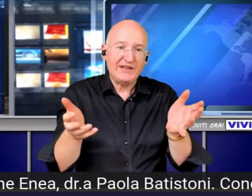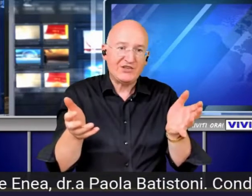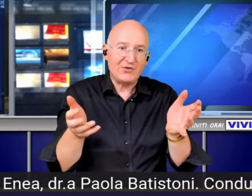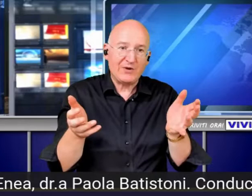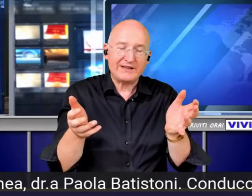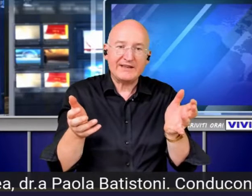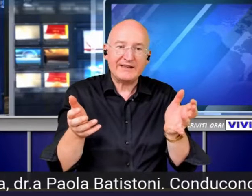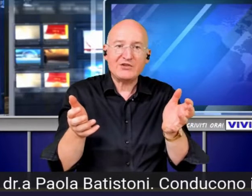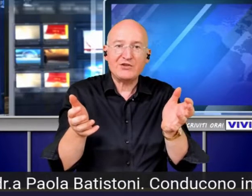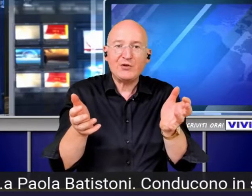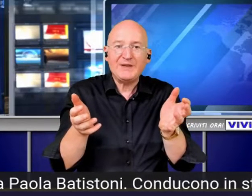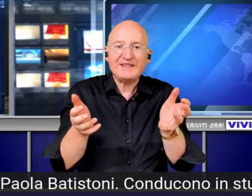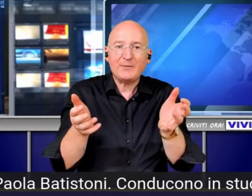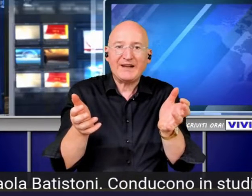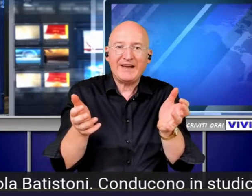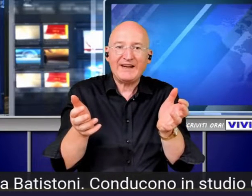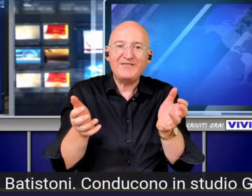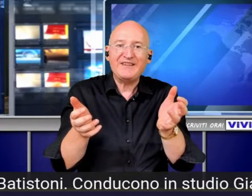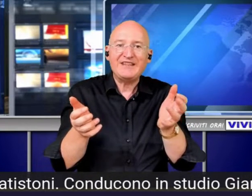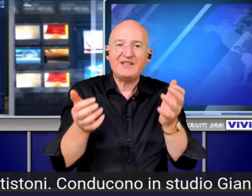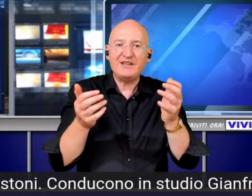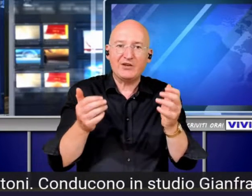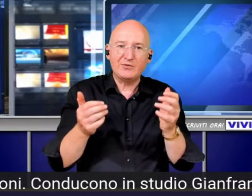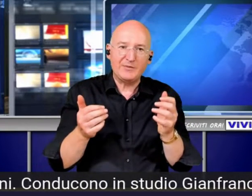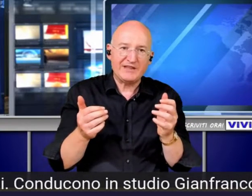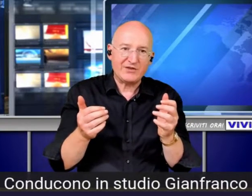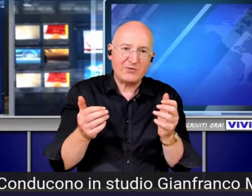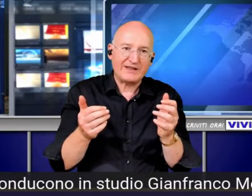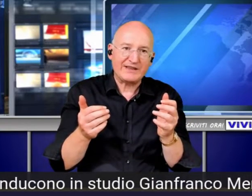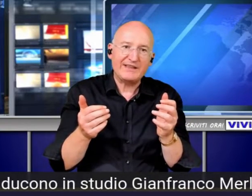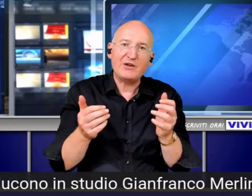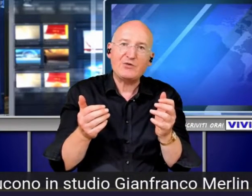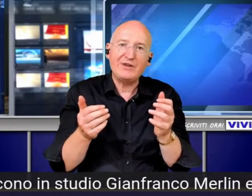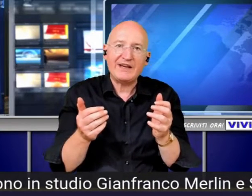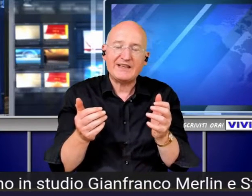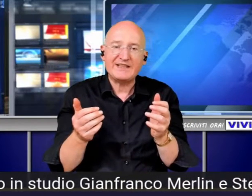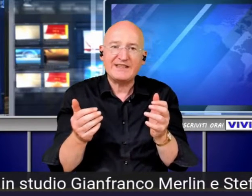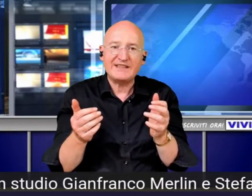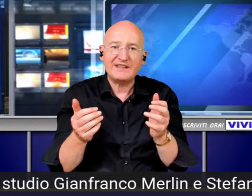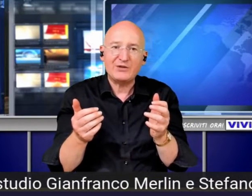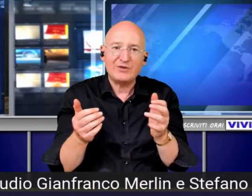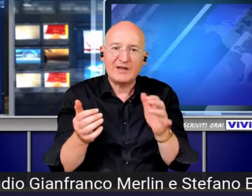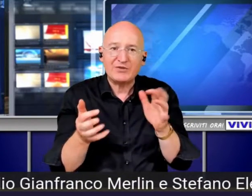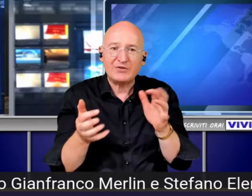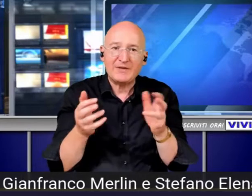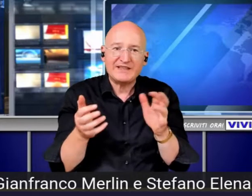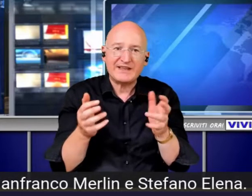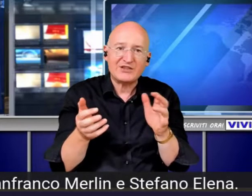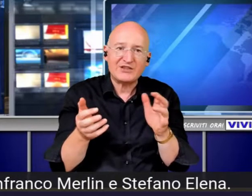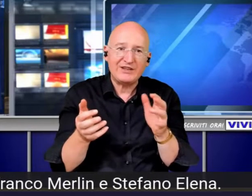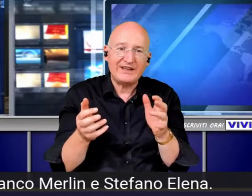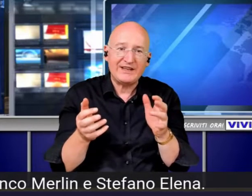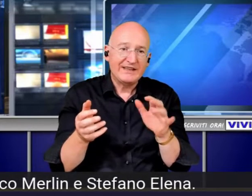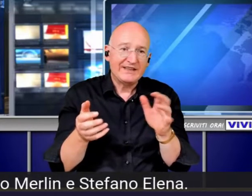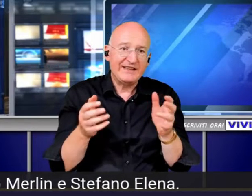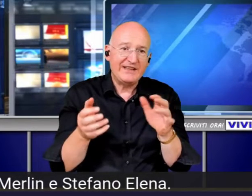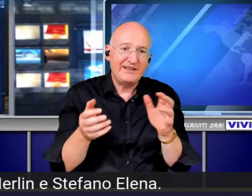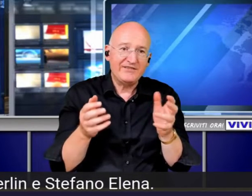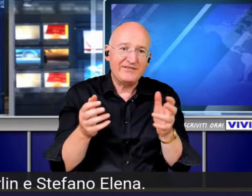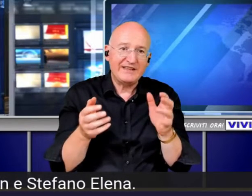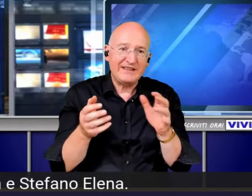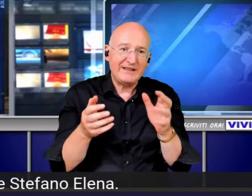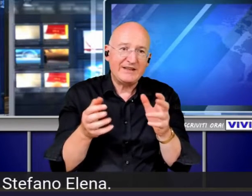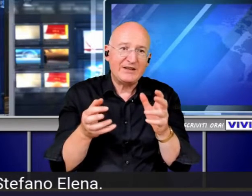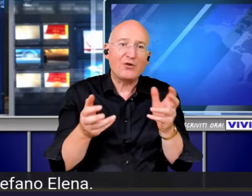il 2050, adesso si incomincia a parlare vicino al 2050. In alcuni casi si dice addirittura che potrebbe essere la soglia